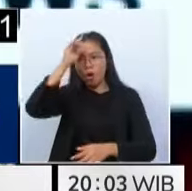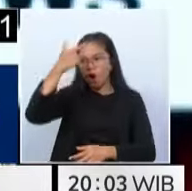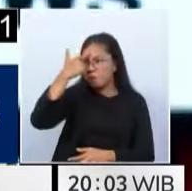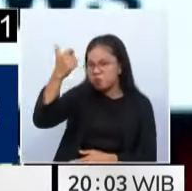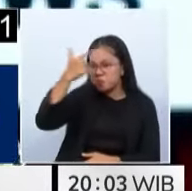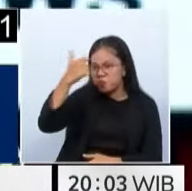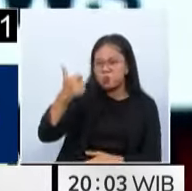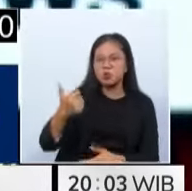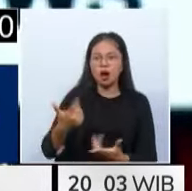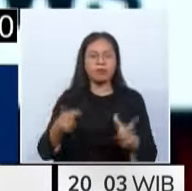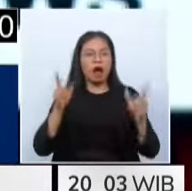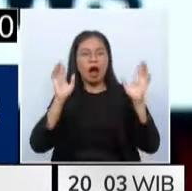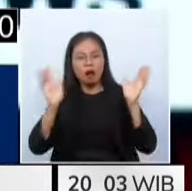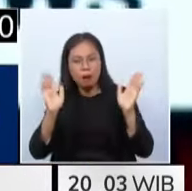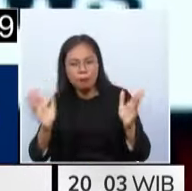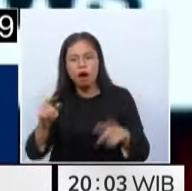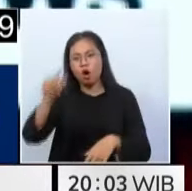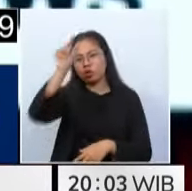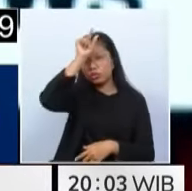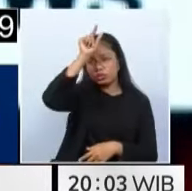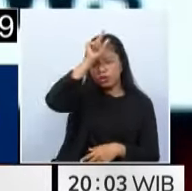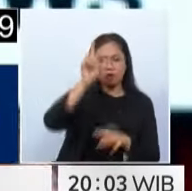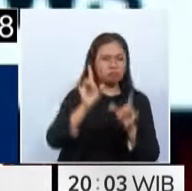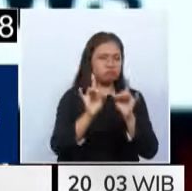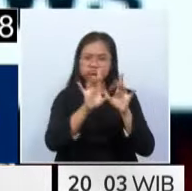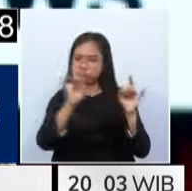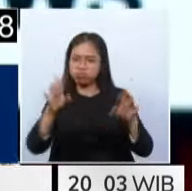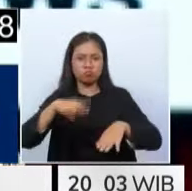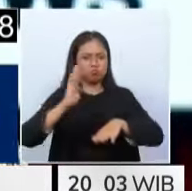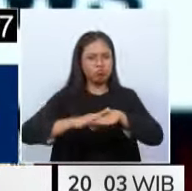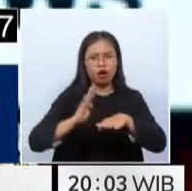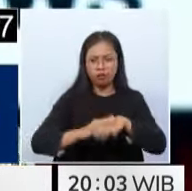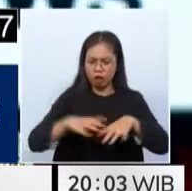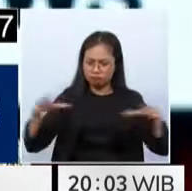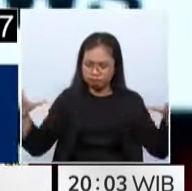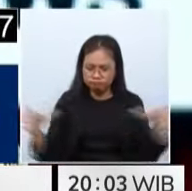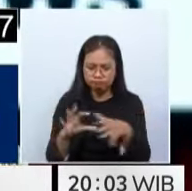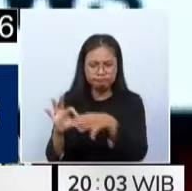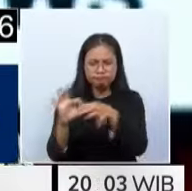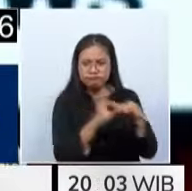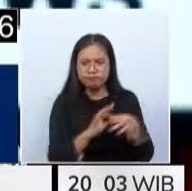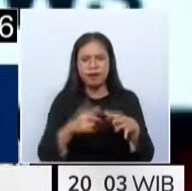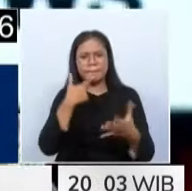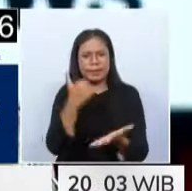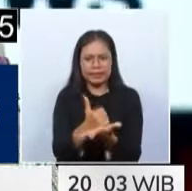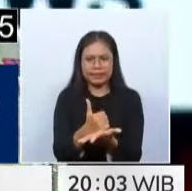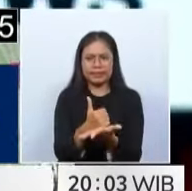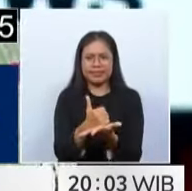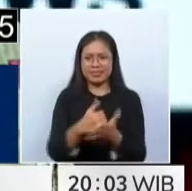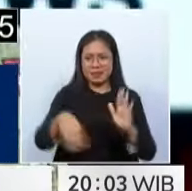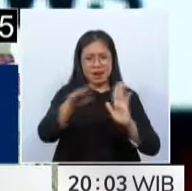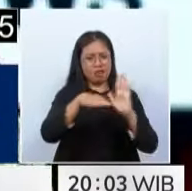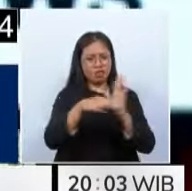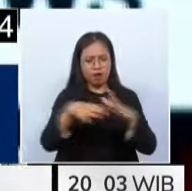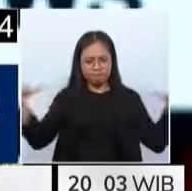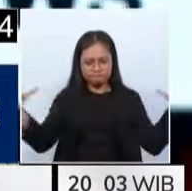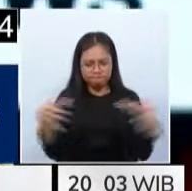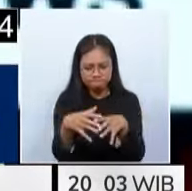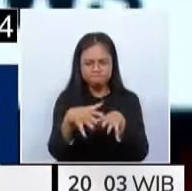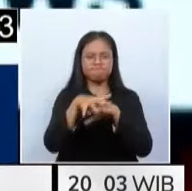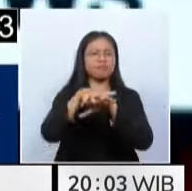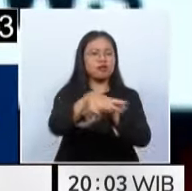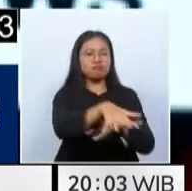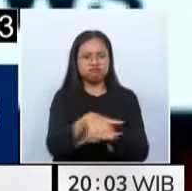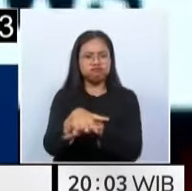maka seluruh yang tumpang tindih dari sisi regulasi satu perlu harmonisasi dua perlu sinkronisasi dan